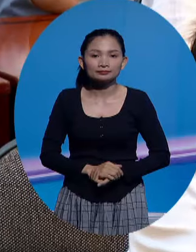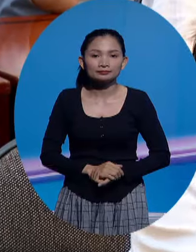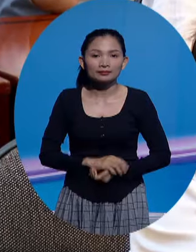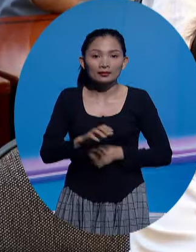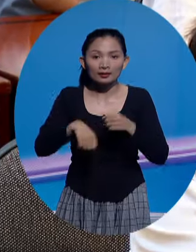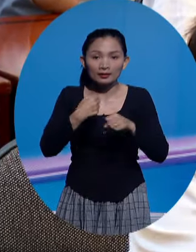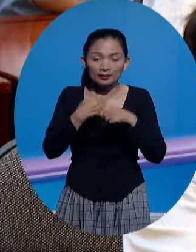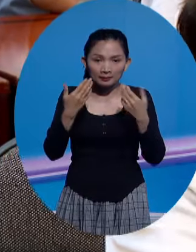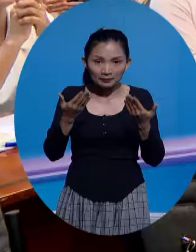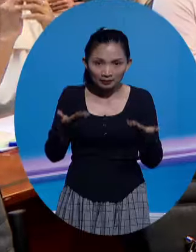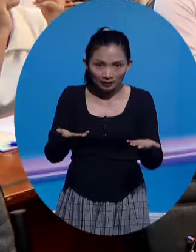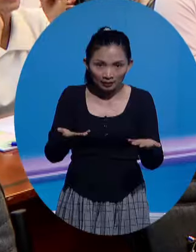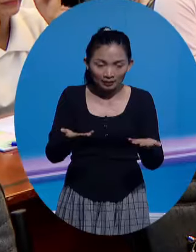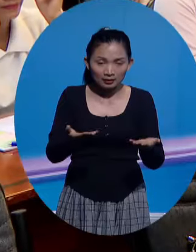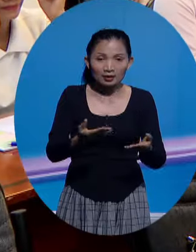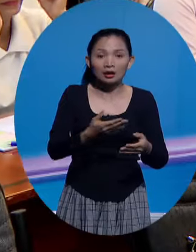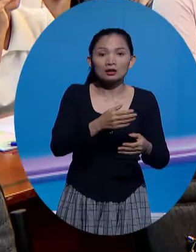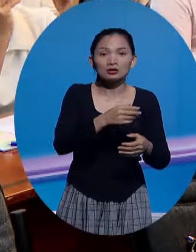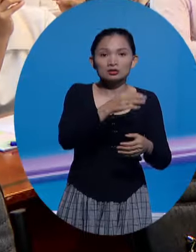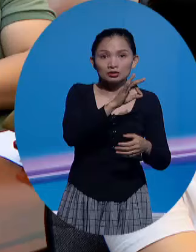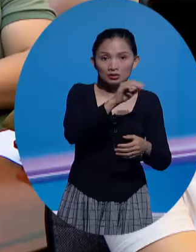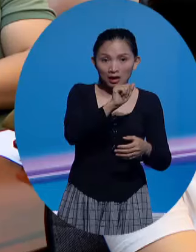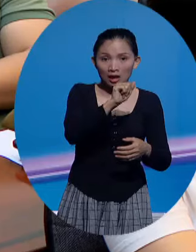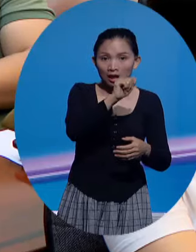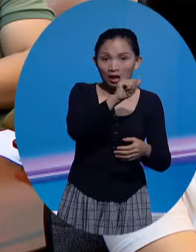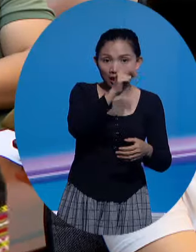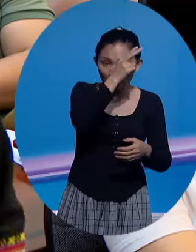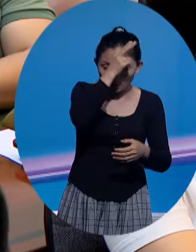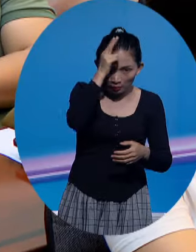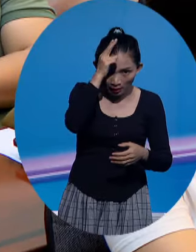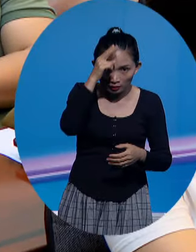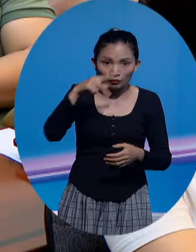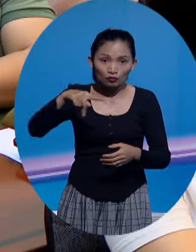Anh Long An và Phú Đông Group là đơn vị tài trợ Kim Cương và Bạch Kim cho chương trình.